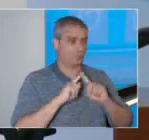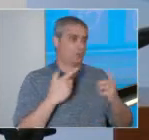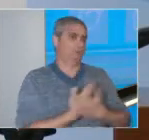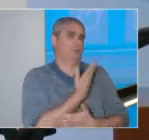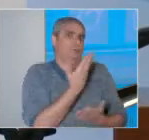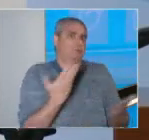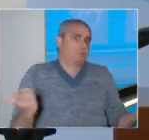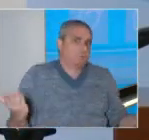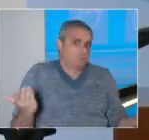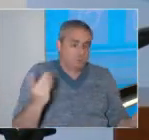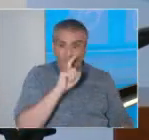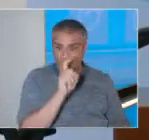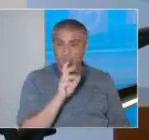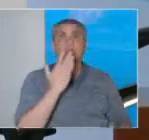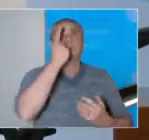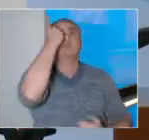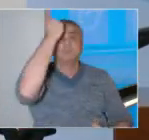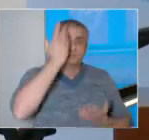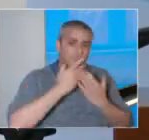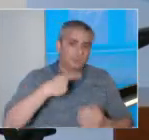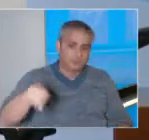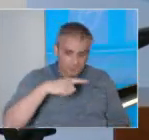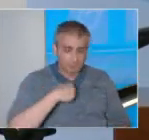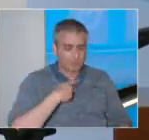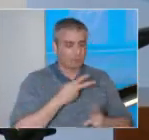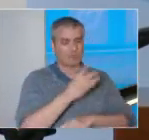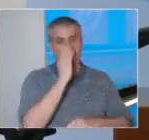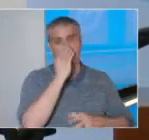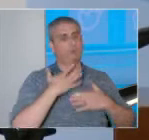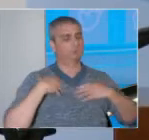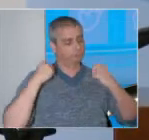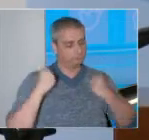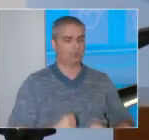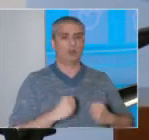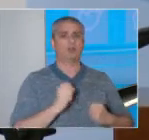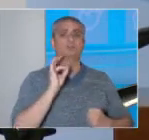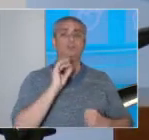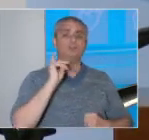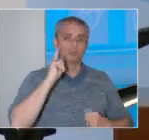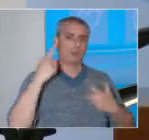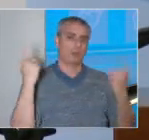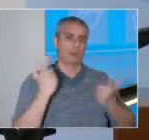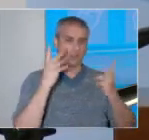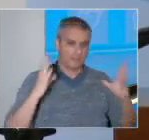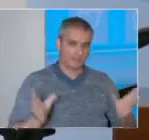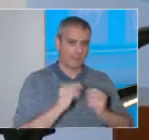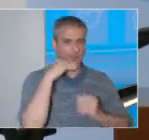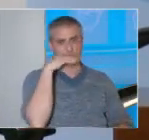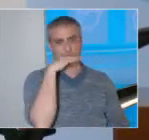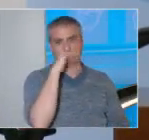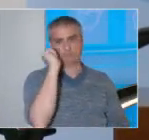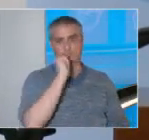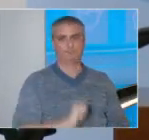חדשות. ובעזרת השם, בעזרתכם, אנחנו נעבור את פורים בשלום, כדי שנוכל לחגוג יחד את